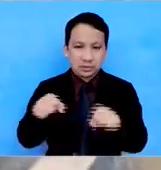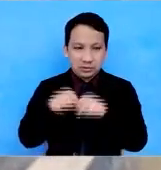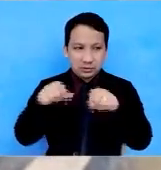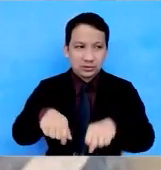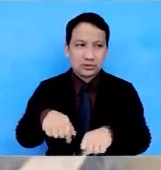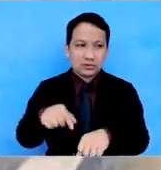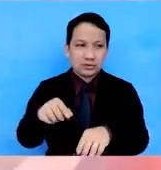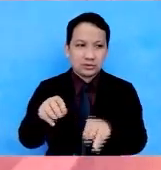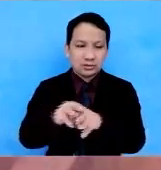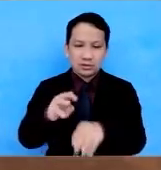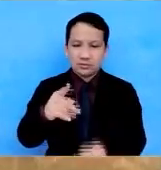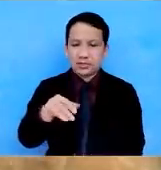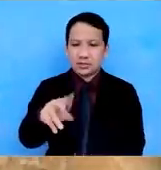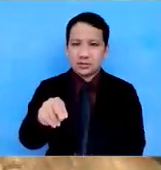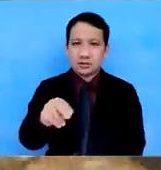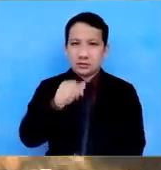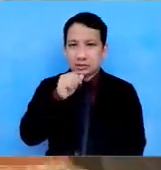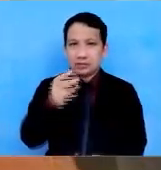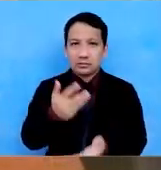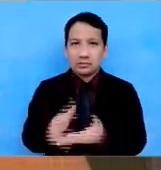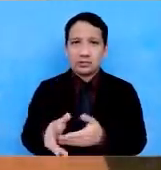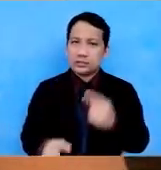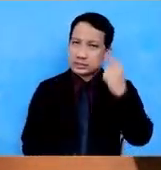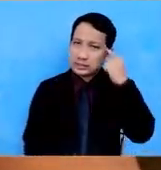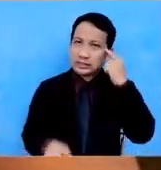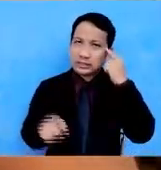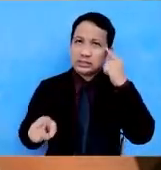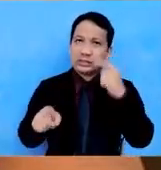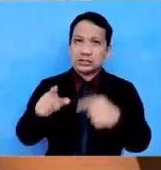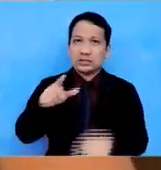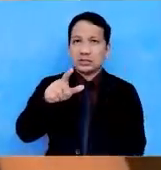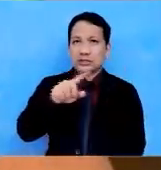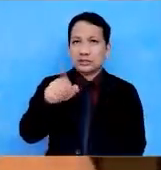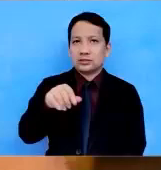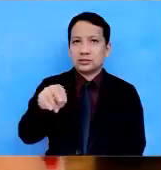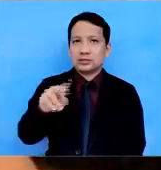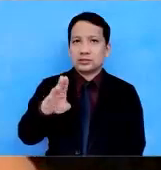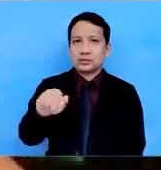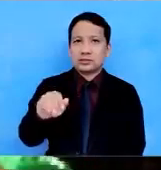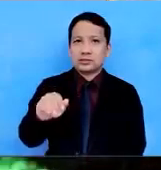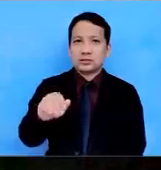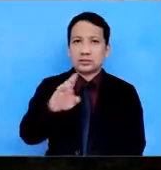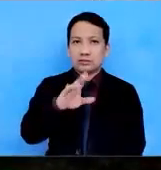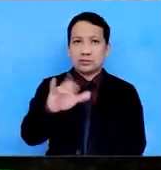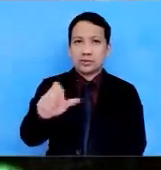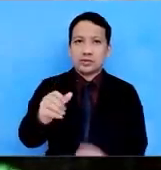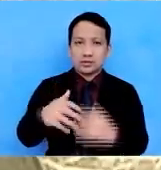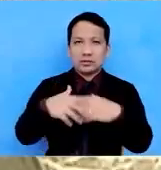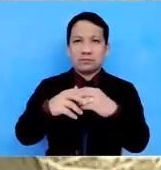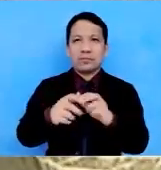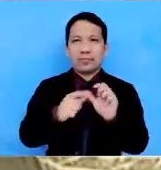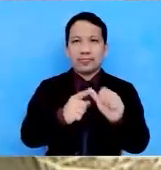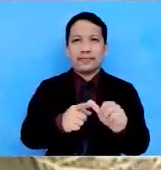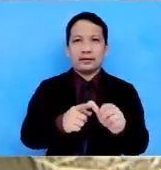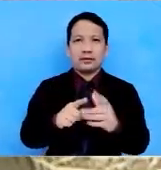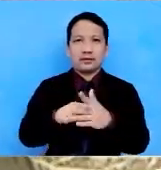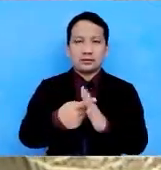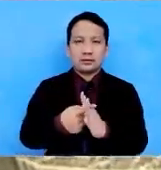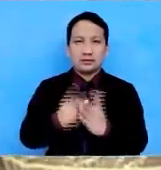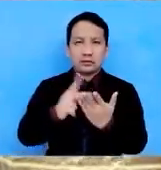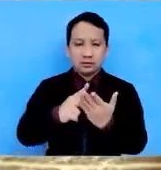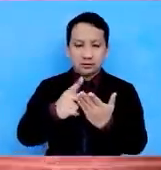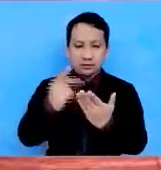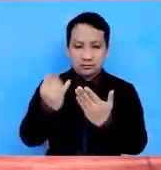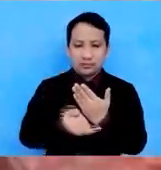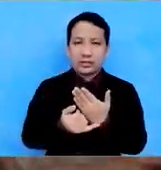Para hindi masayang, naisip ni Zena Bernardo ng Bayanihang Marikenyo Marikenya na simulan ang Project